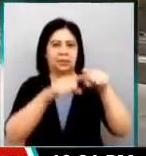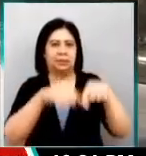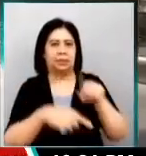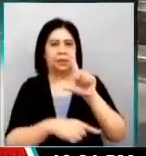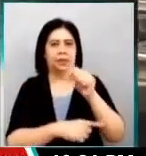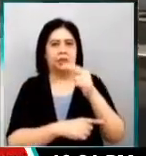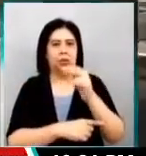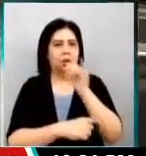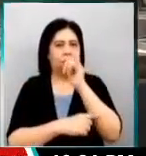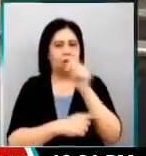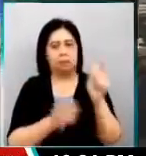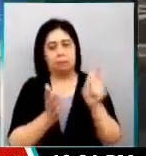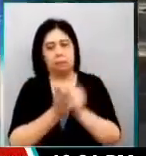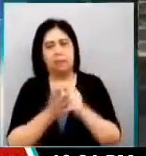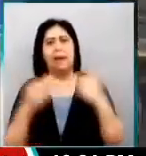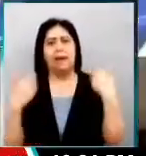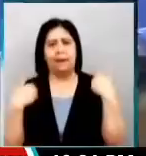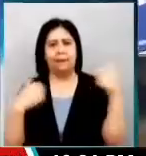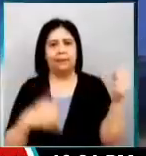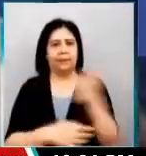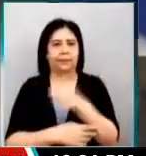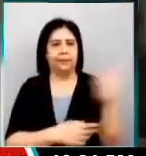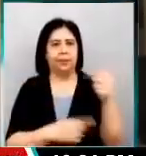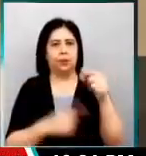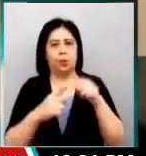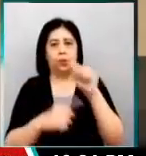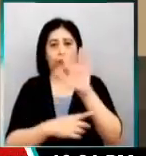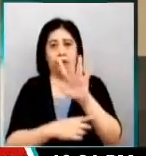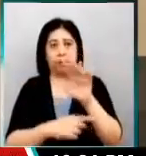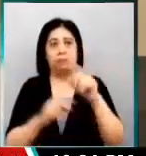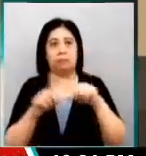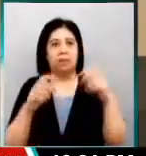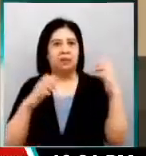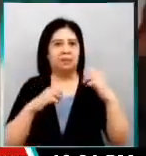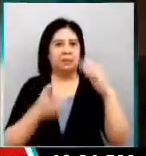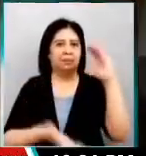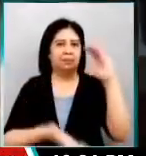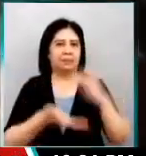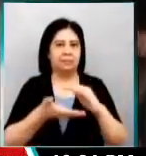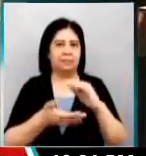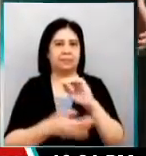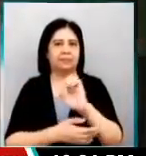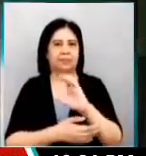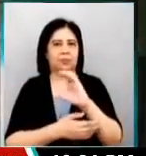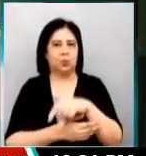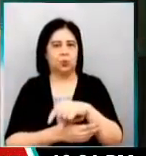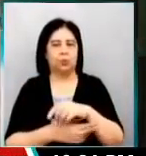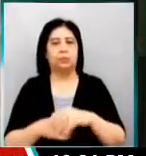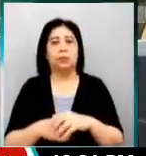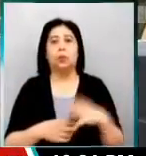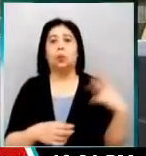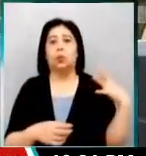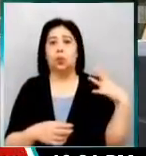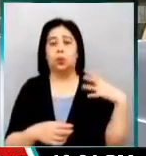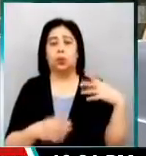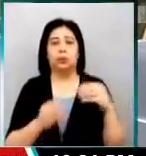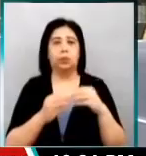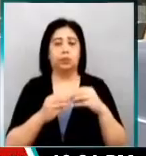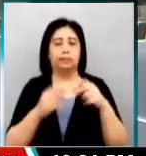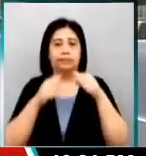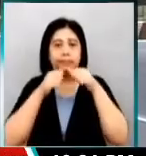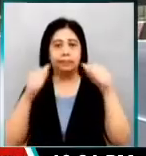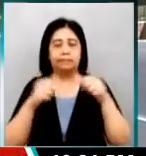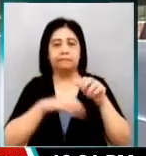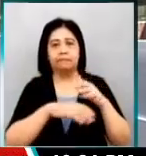public transport pa hanggang August 5, pero asahan daw na mababawasan ito sa ECQ. Maghintay na lang daw ng abiso. Ang papayagan